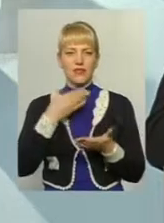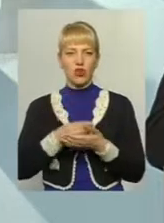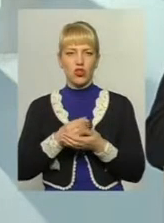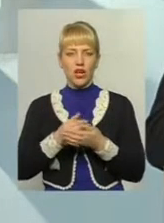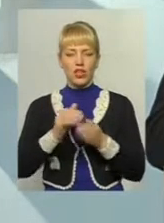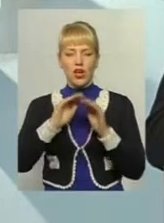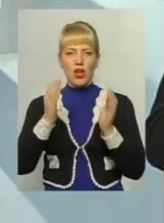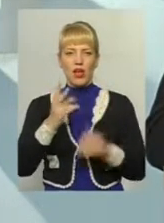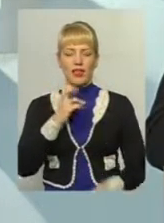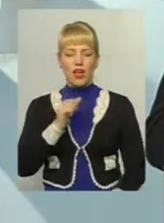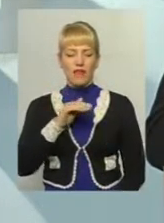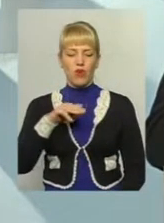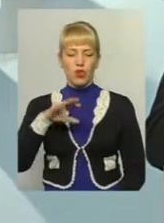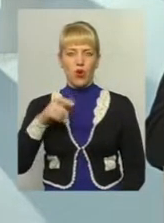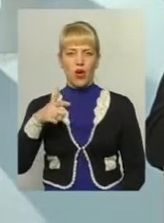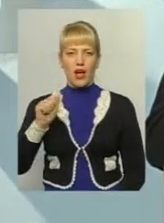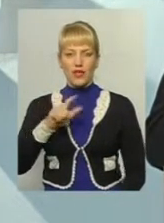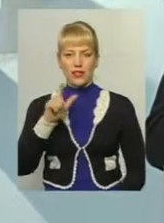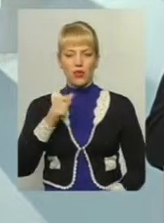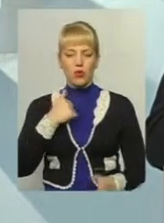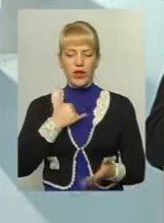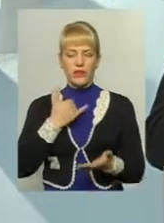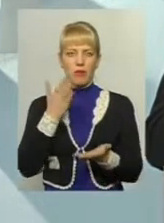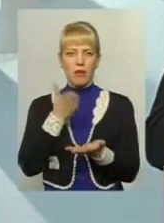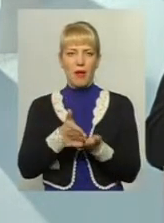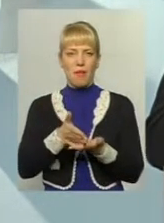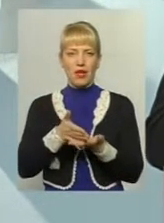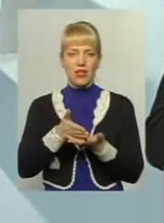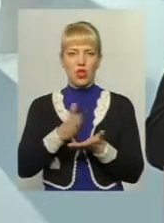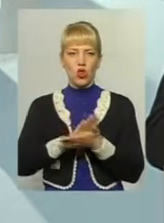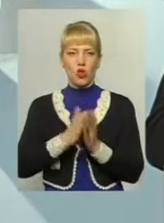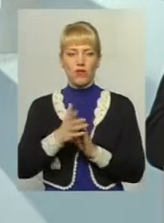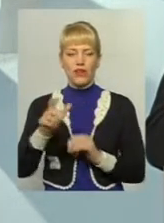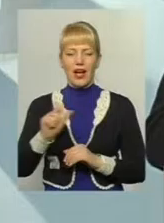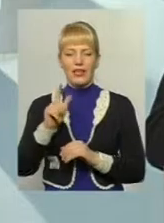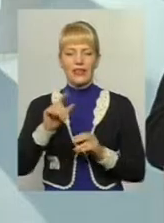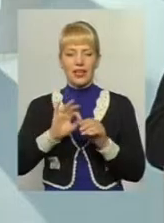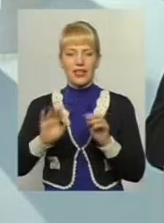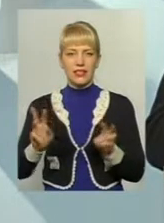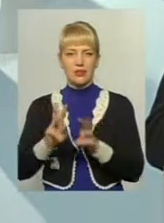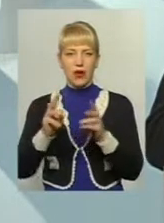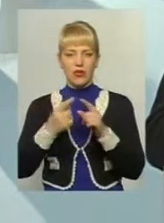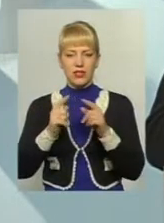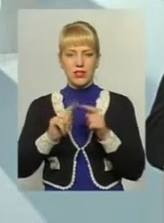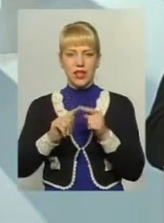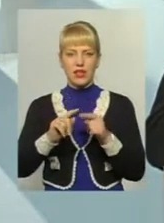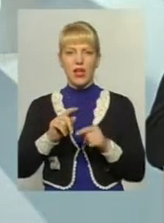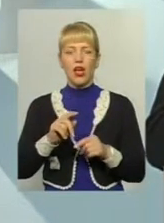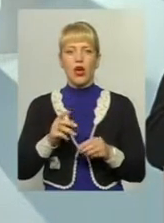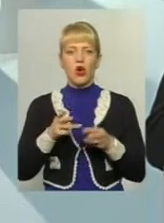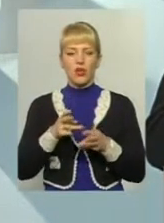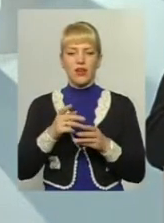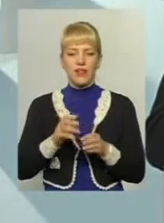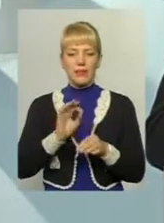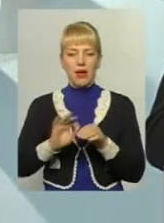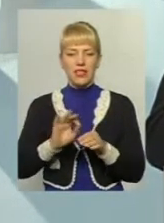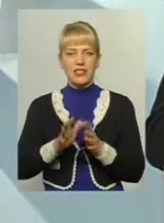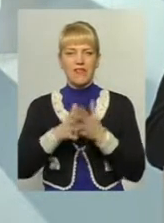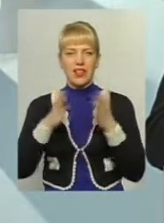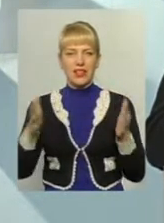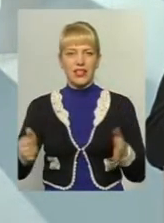нас проблема усугубляється ще й тим, що ми маємо власну дахову котельню. Ми купуємо